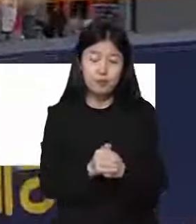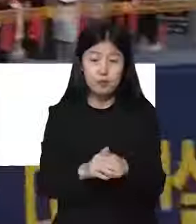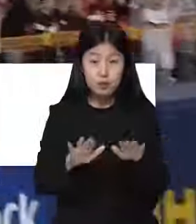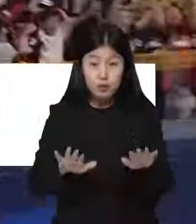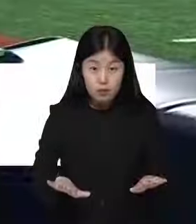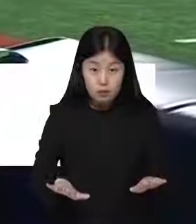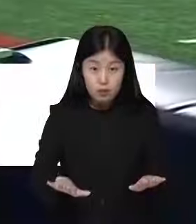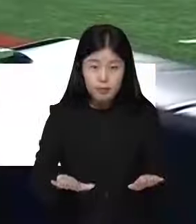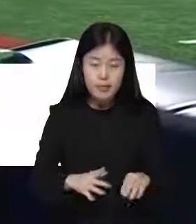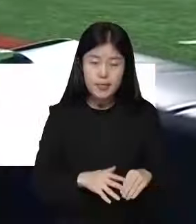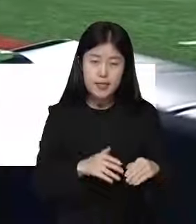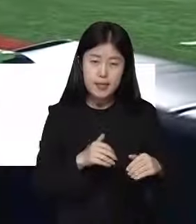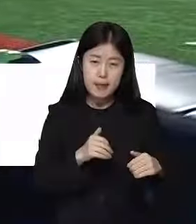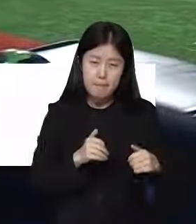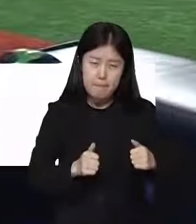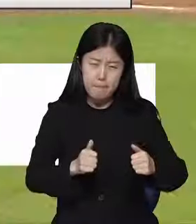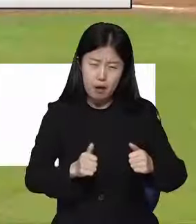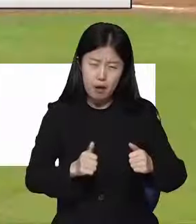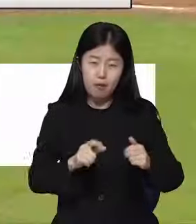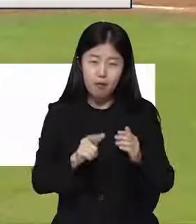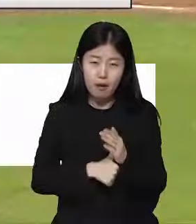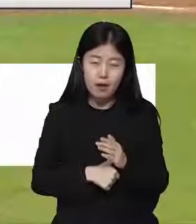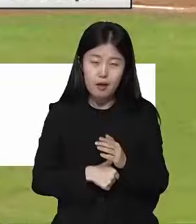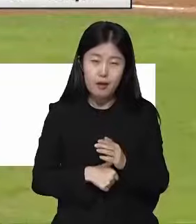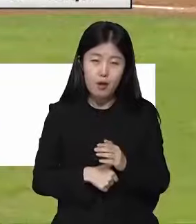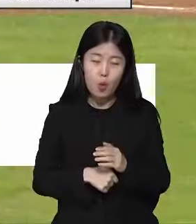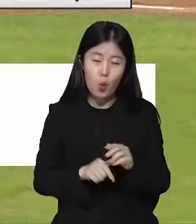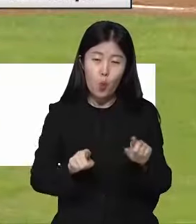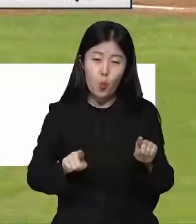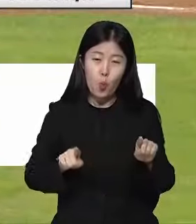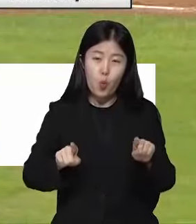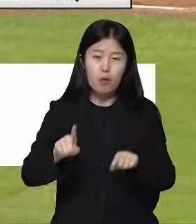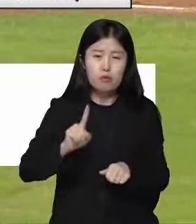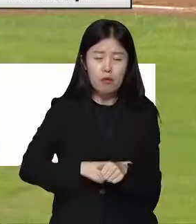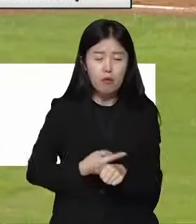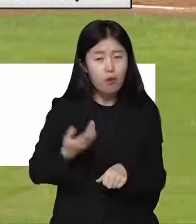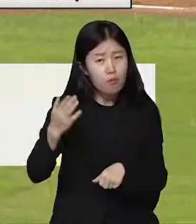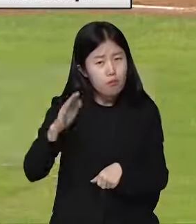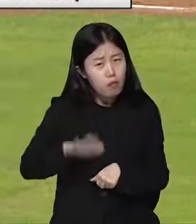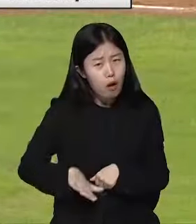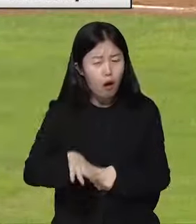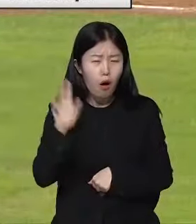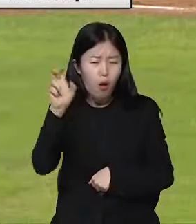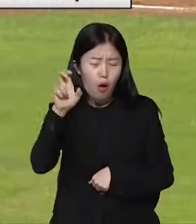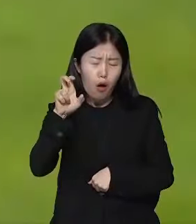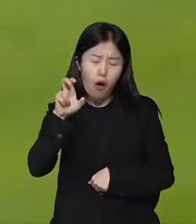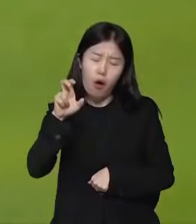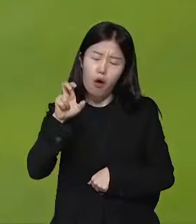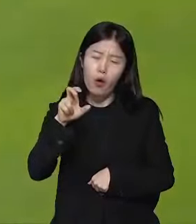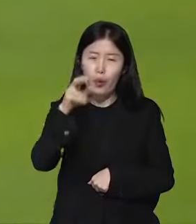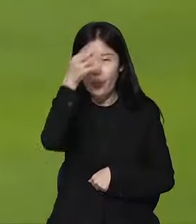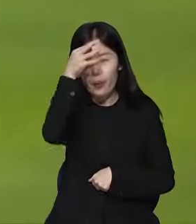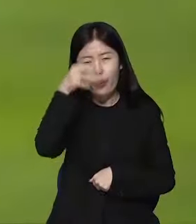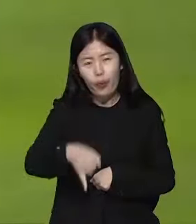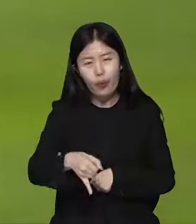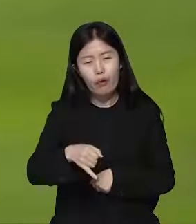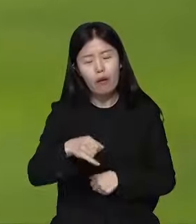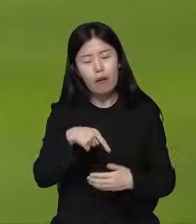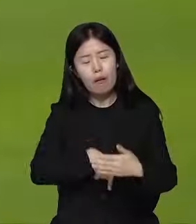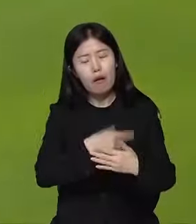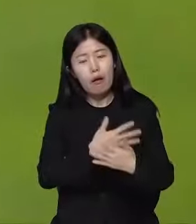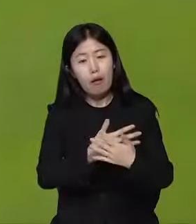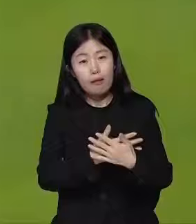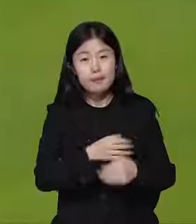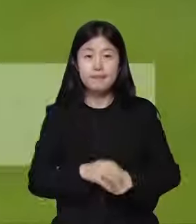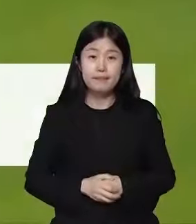팀과의 맞대결에서 5위를 유지해왔지만 마운드 불안감은 여전해 선수들도 긴장감을 늦추지 않고 있습니다.